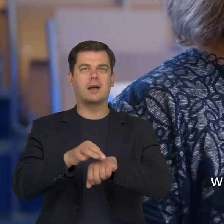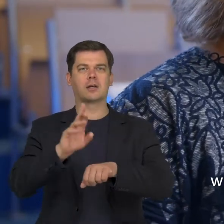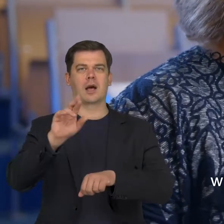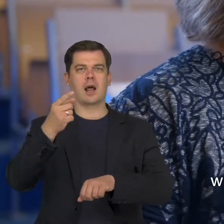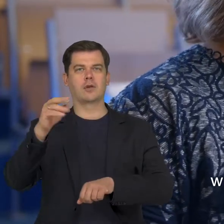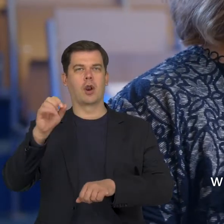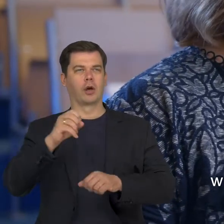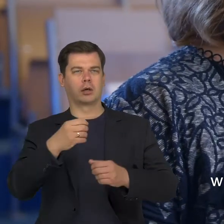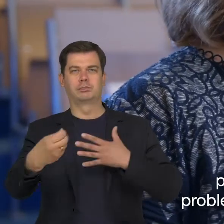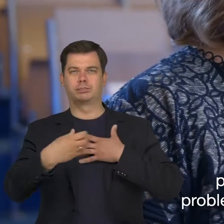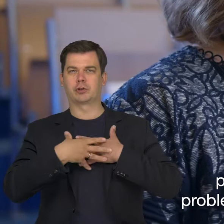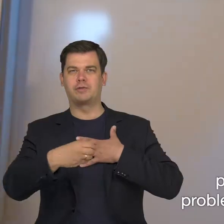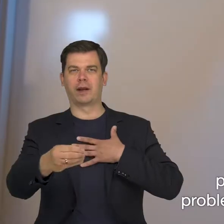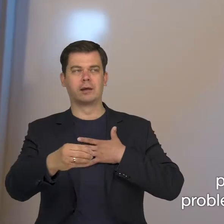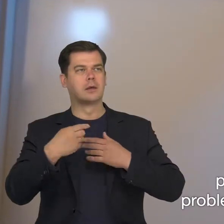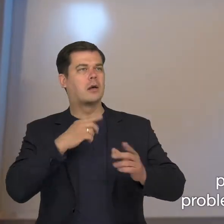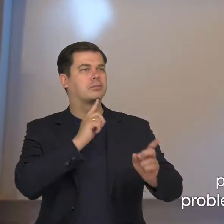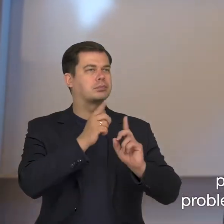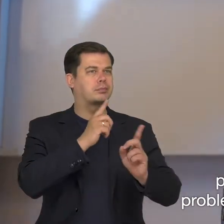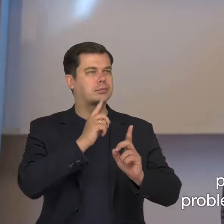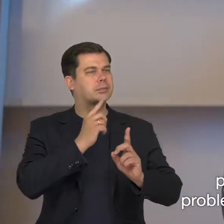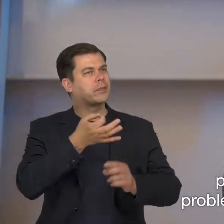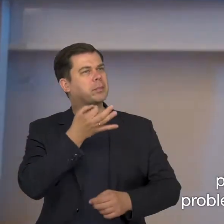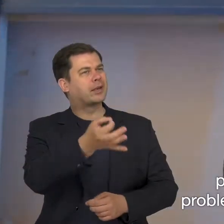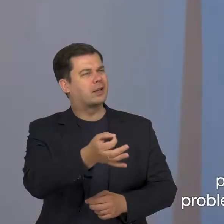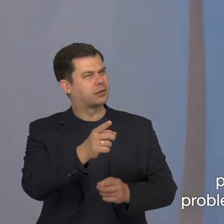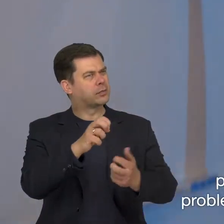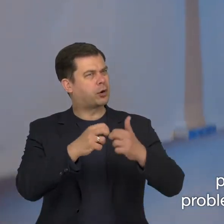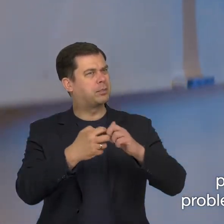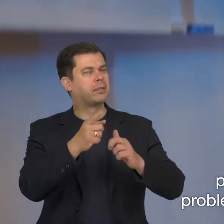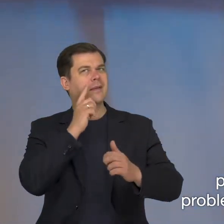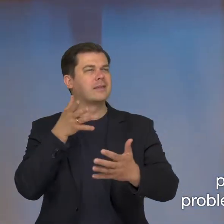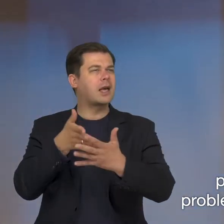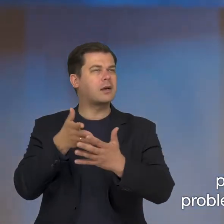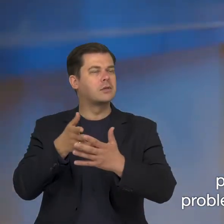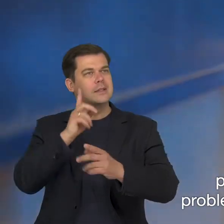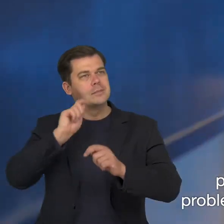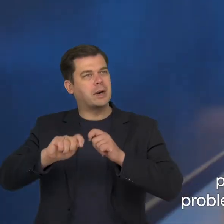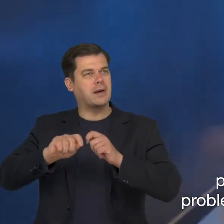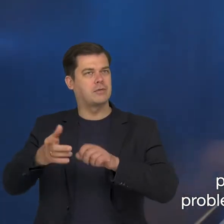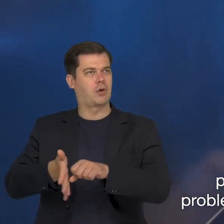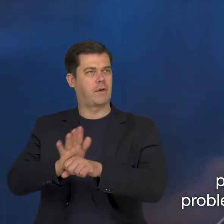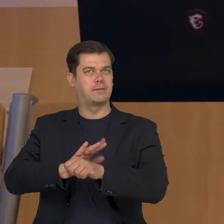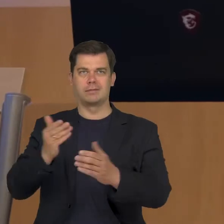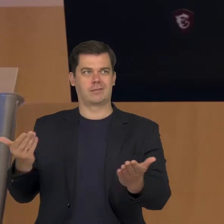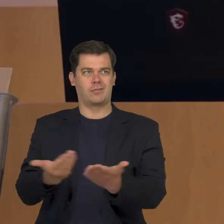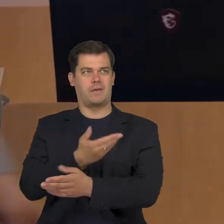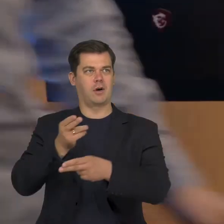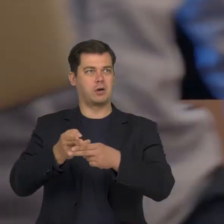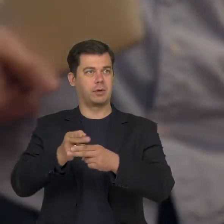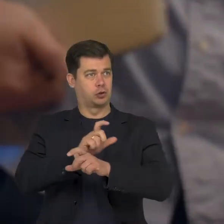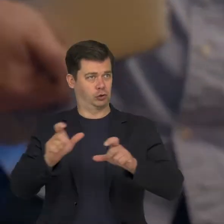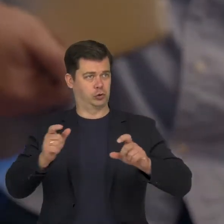lekarzami, radiologami, pojawiło się pytanie, czy też pojawił się problem diagnostyki tej choroby zupełnie nowej, czy